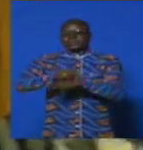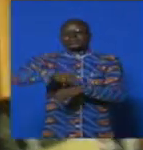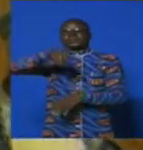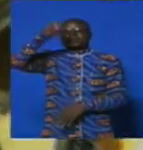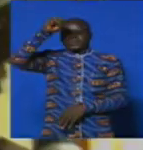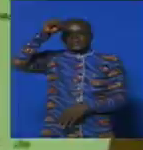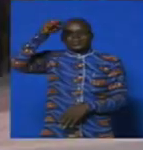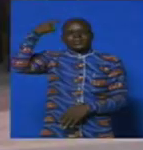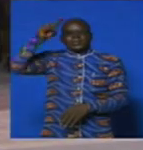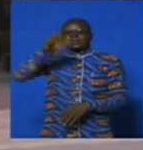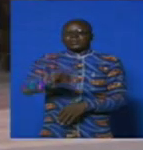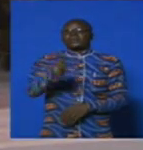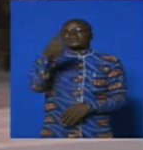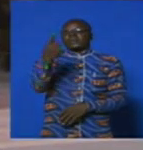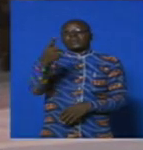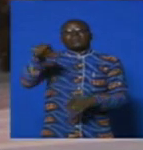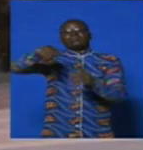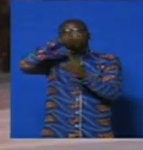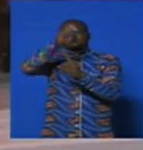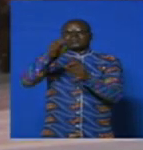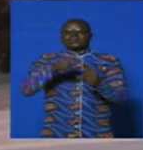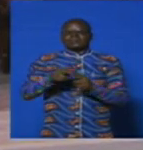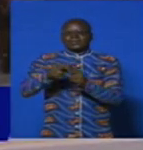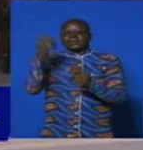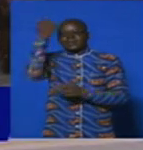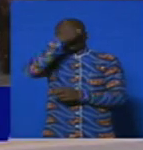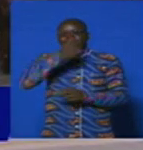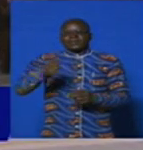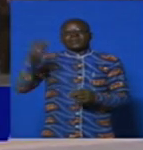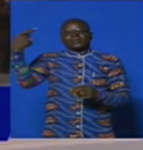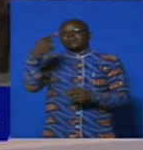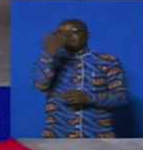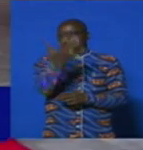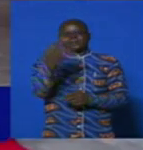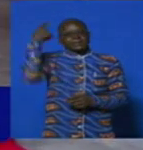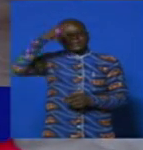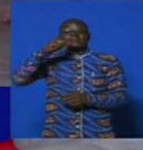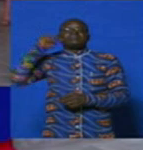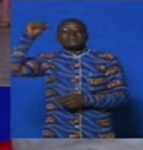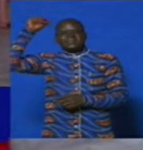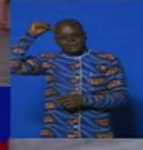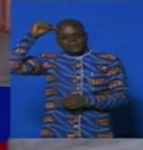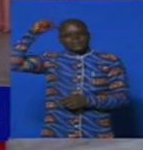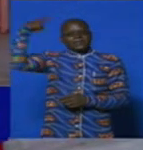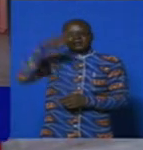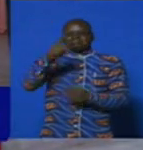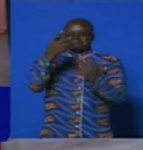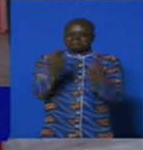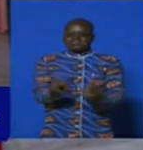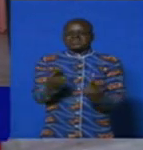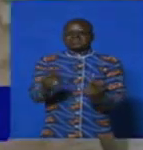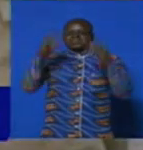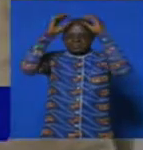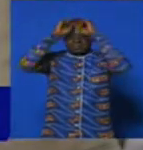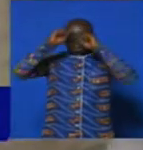marge du 31e sommet de l'Union africaine, les chefs d'État du G5 Sahel se sont réunis hier à Nouakchott en présence du président